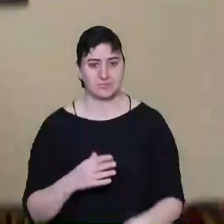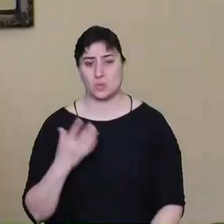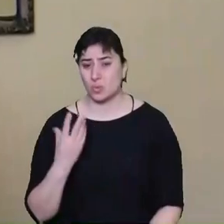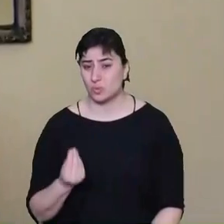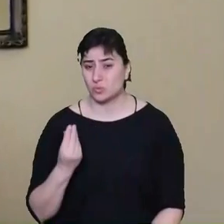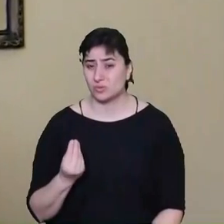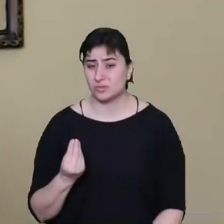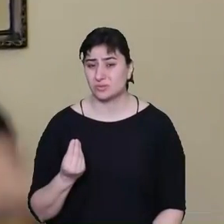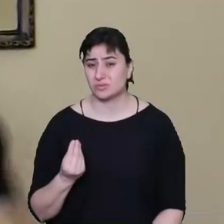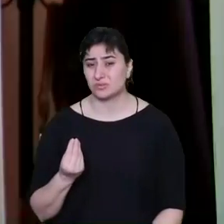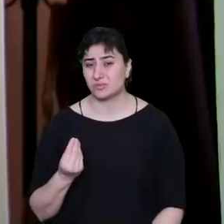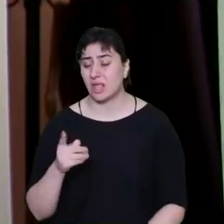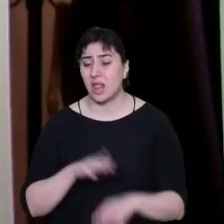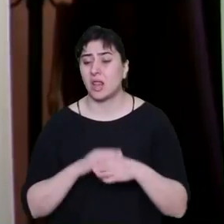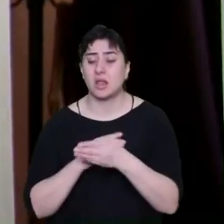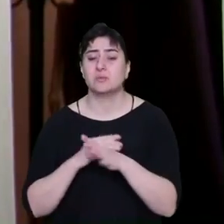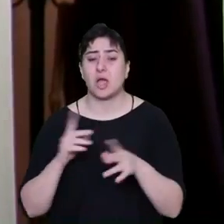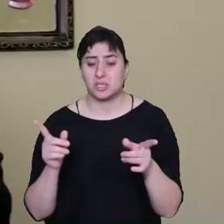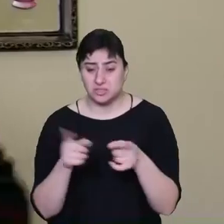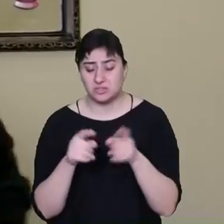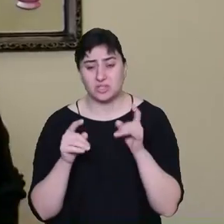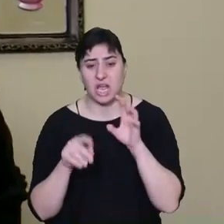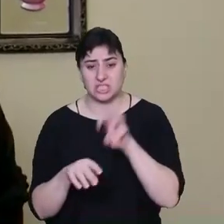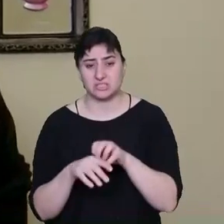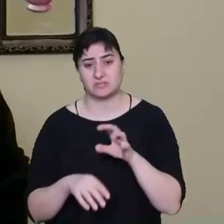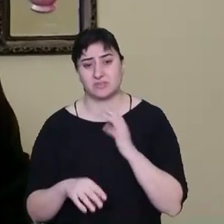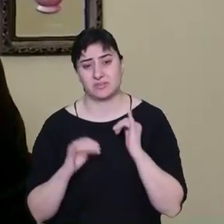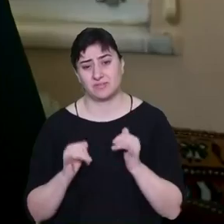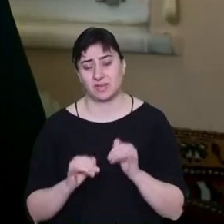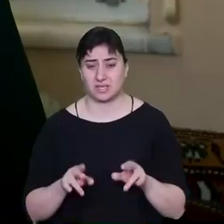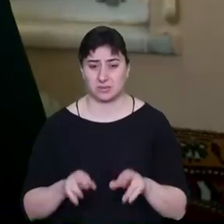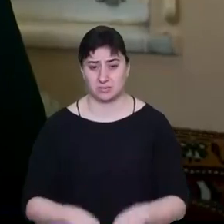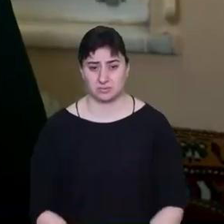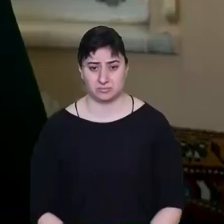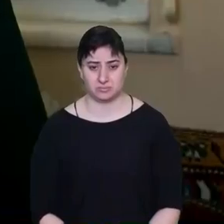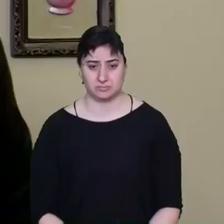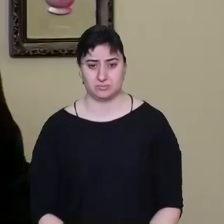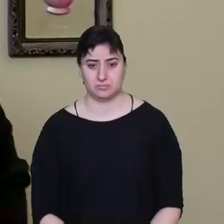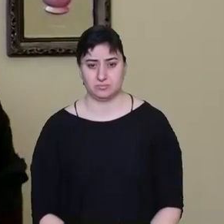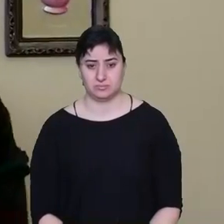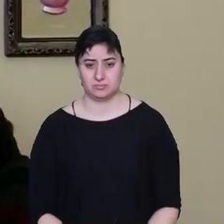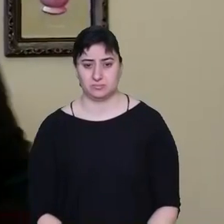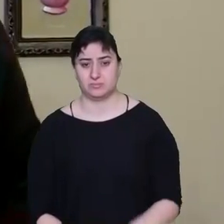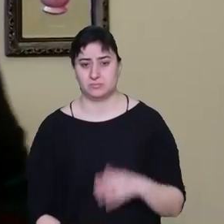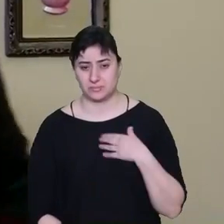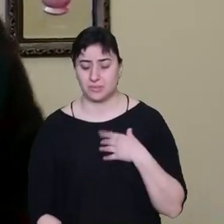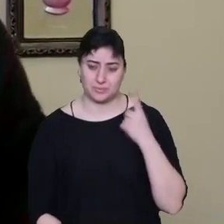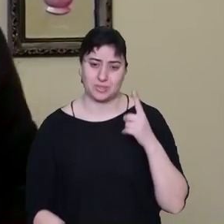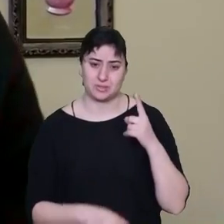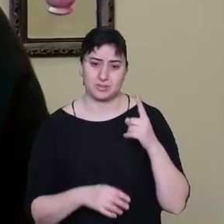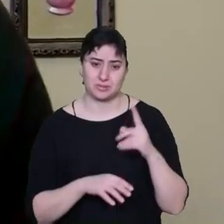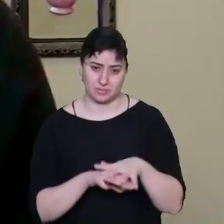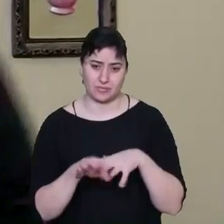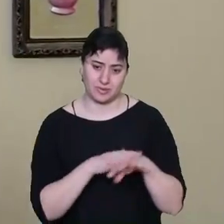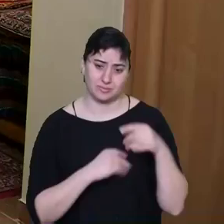da sen elini uzatma. Kıskaçları ısırıverecek seni gibi. Ben en iyisi getireyim